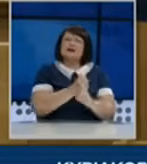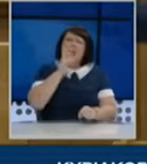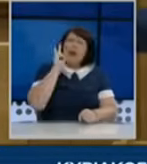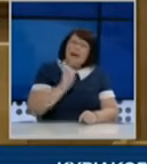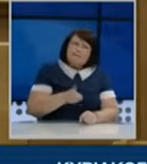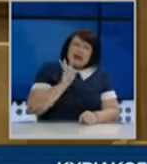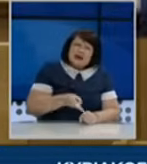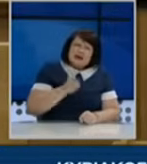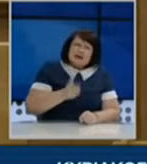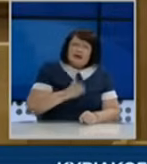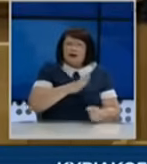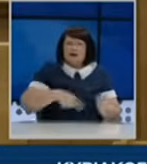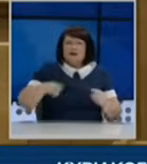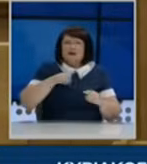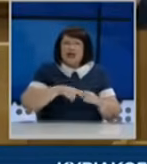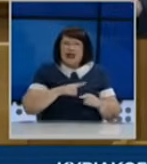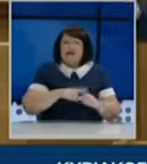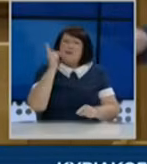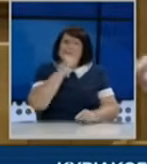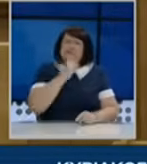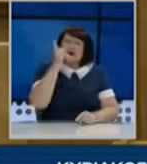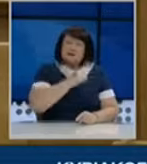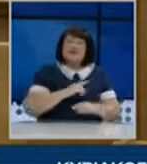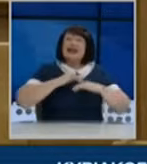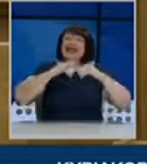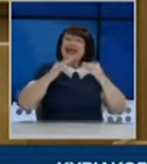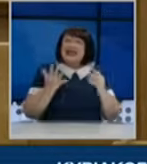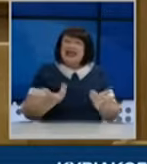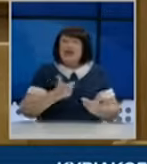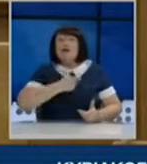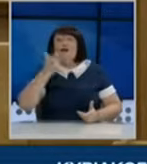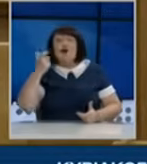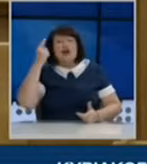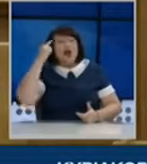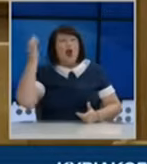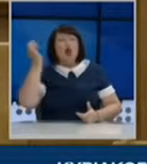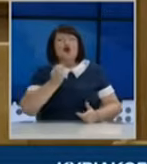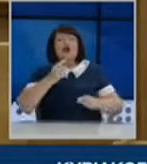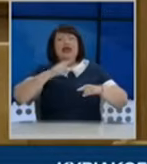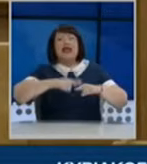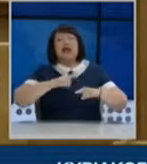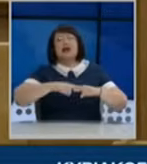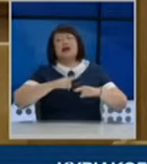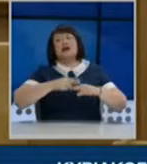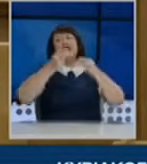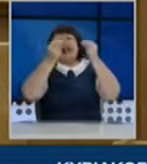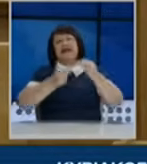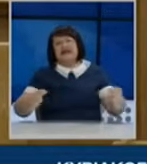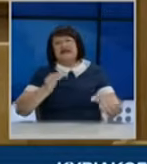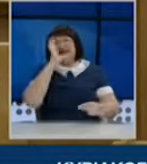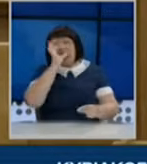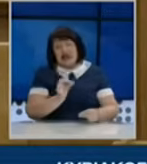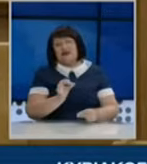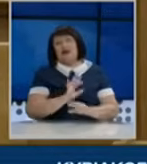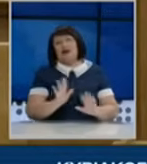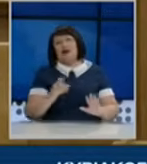επικίνδυνα για την Ελλάδα και τους Έλληνες λένε ψέματα, ή την φωνή της λογικής, τη φωνή της αλήθειας, τη φωνή της